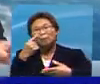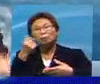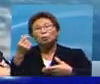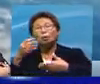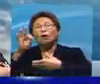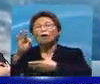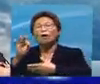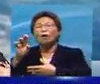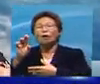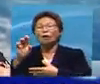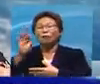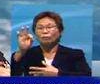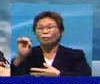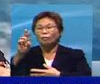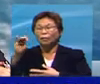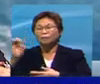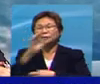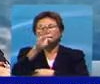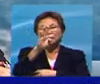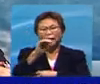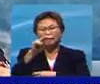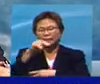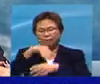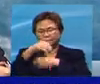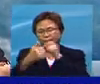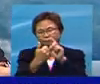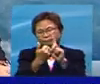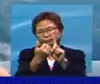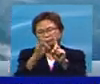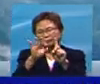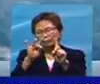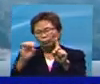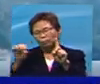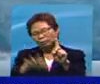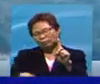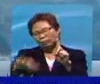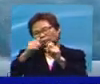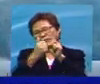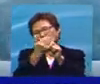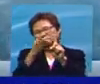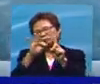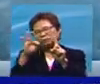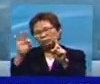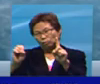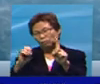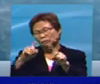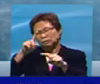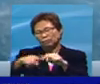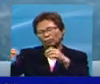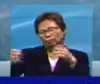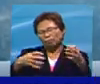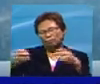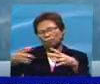asing oleh Bank Negara Malaysia bnm pada 1980-an dan 1990-an tidak seharusnya dipolitikkan